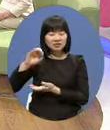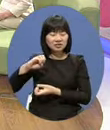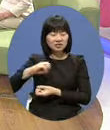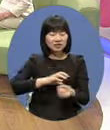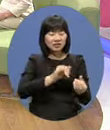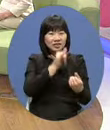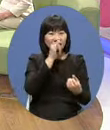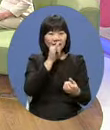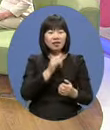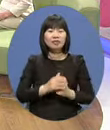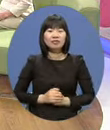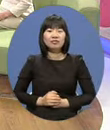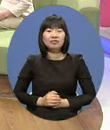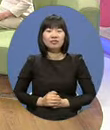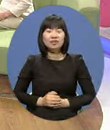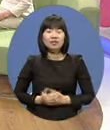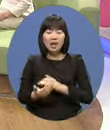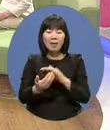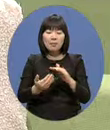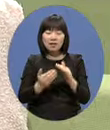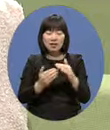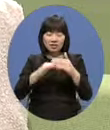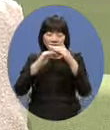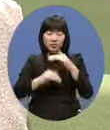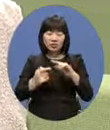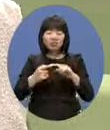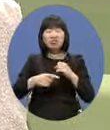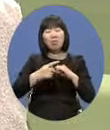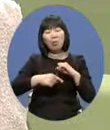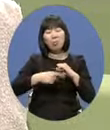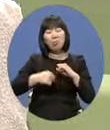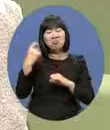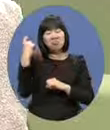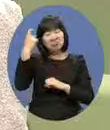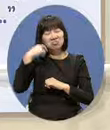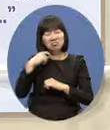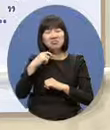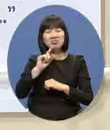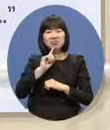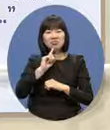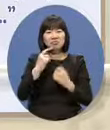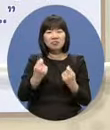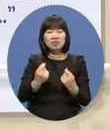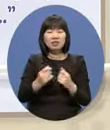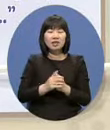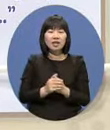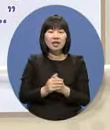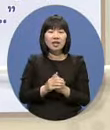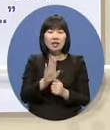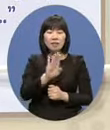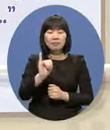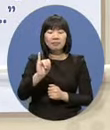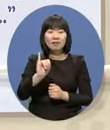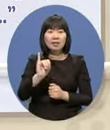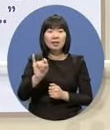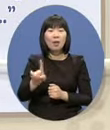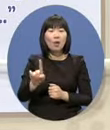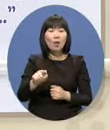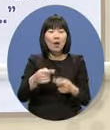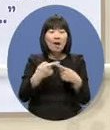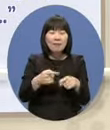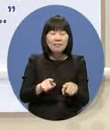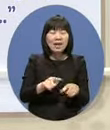말은 만 다 건성으로 들었다는 느낌이 확 오는 거예요네 비판 비평 비난 빗자 들어간 거 사실 굉장히